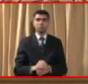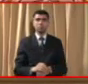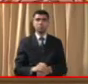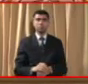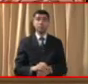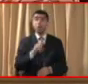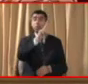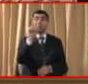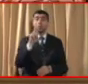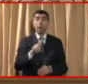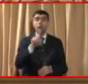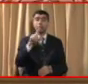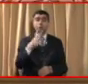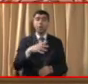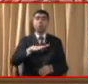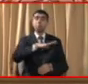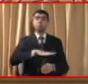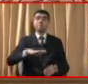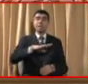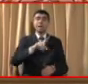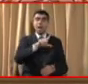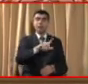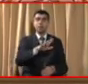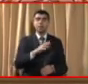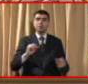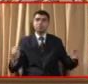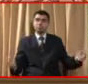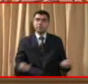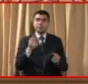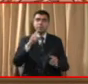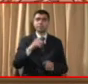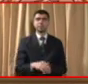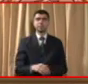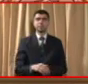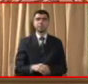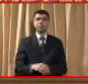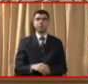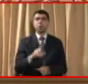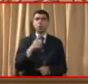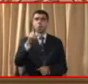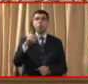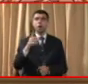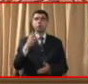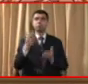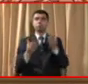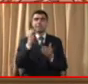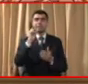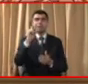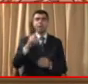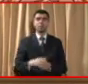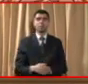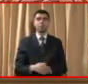سؤال عن تأهيل المدن للسيدات والسادة النواب المحترمين من الفريق الثقافي الوحدة والتعادلية. تفضل السيد النائب.